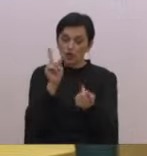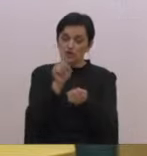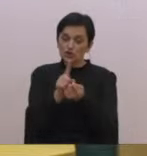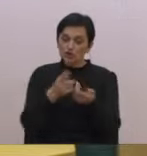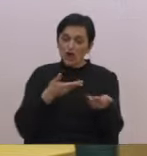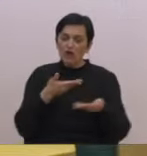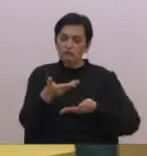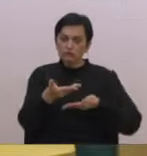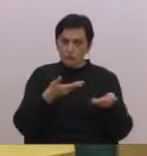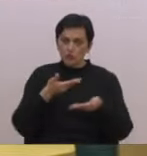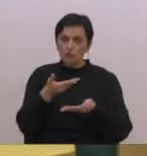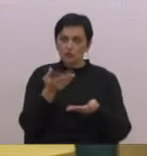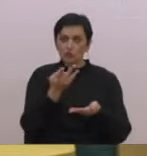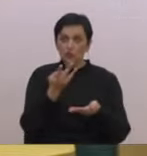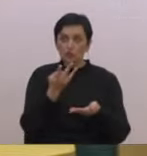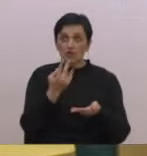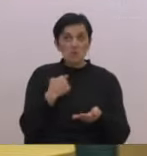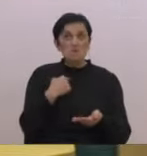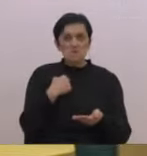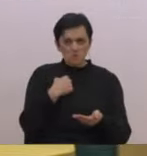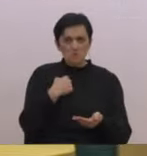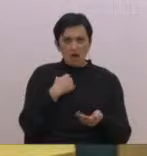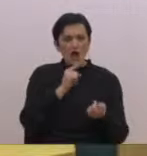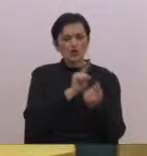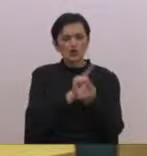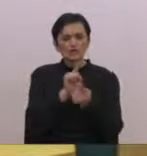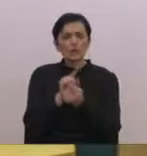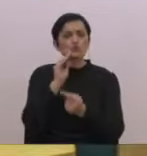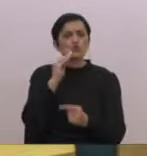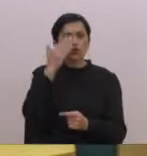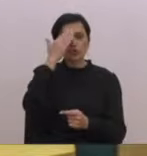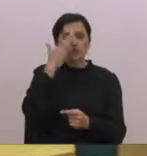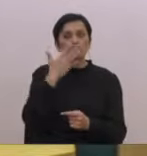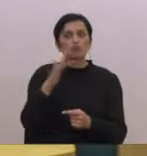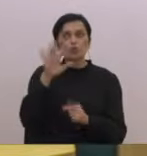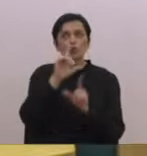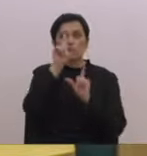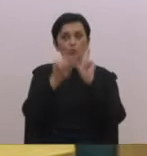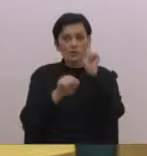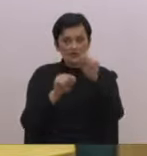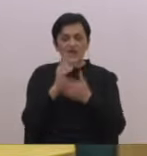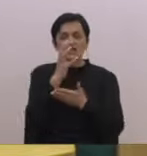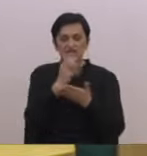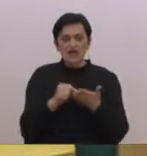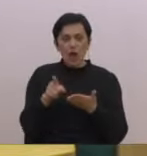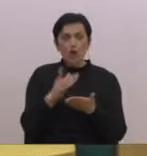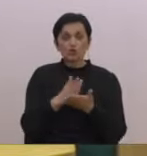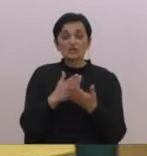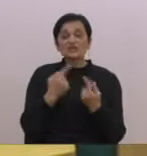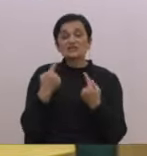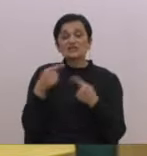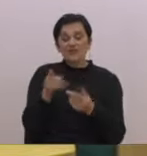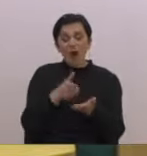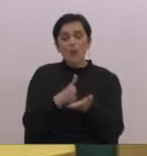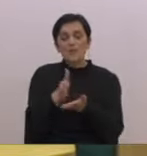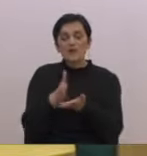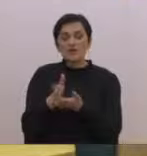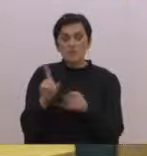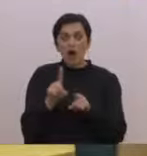kompaniebis khemzghanelebs. Me araerts khvdebi, rodesats utskhoetshi mivdivar. Da aris es resursi. Da sva mimartulebebitats aris,